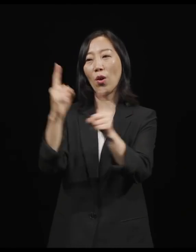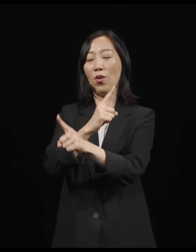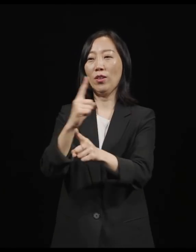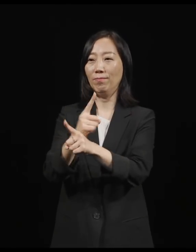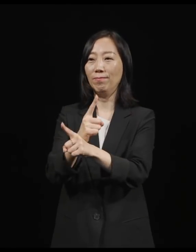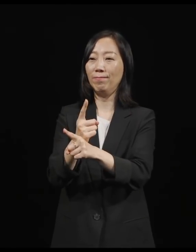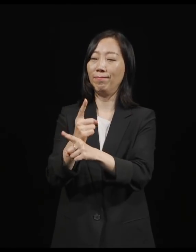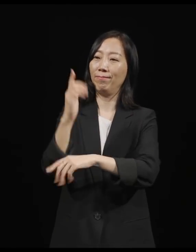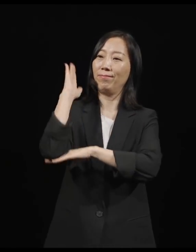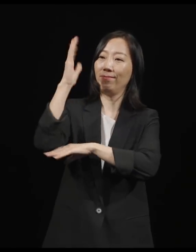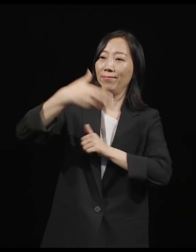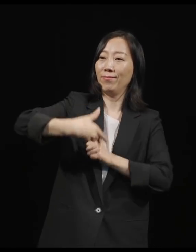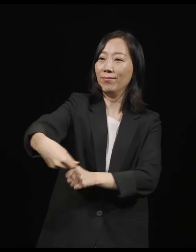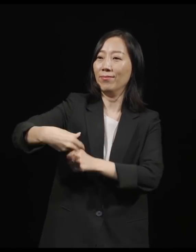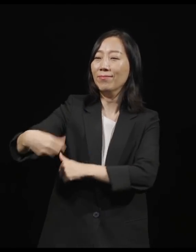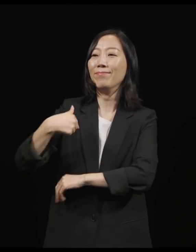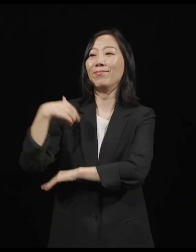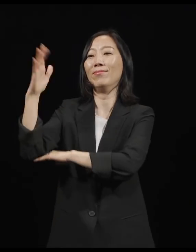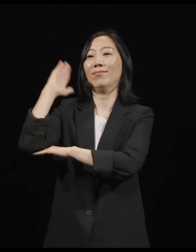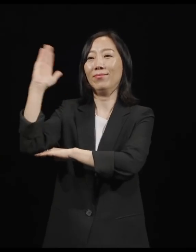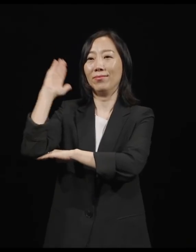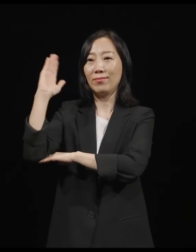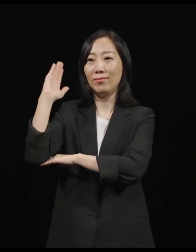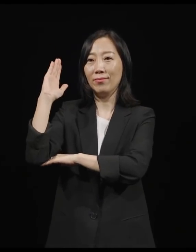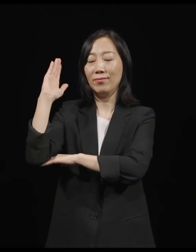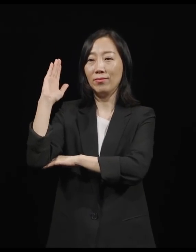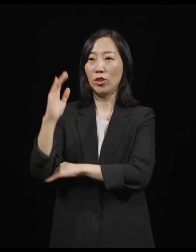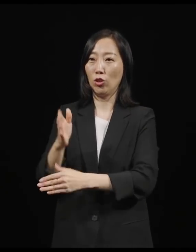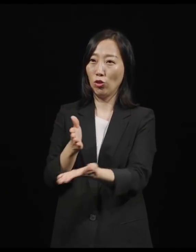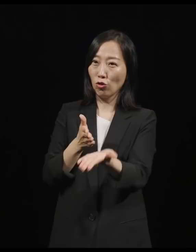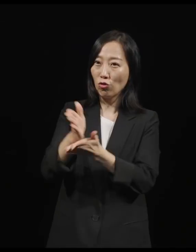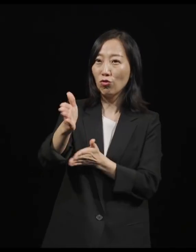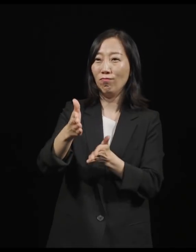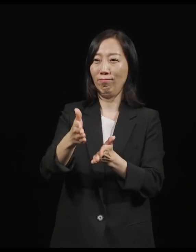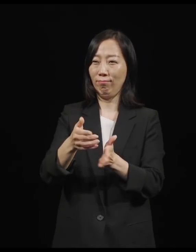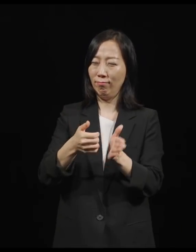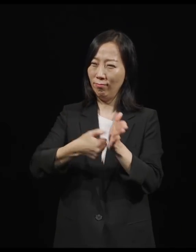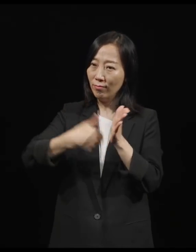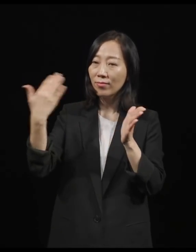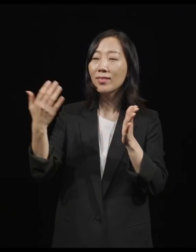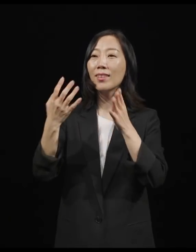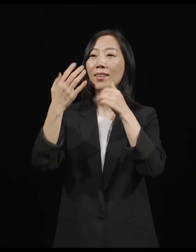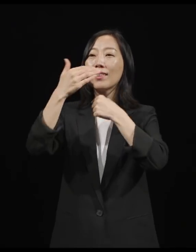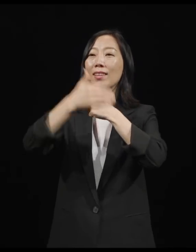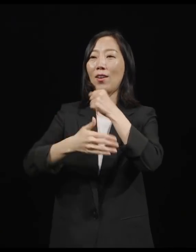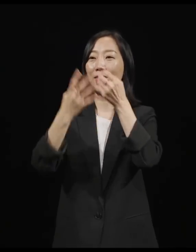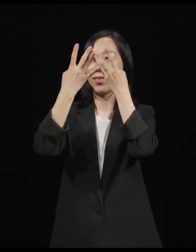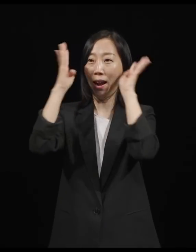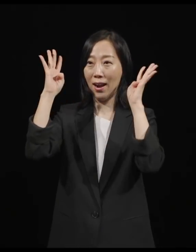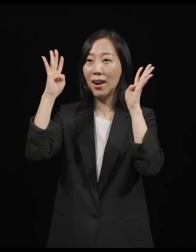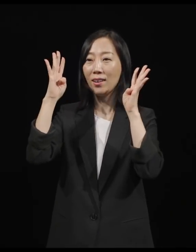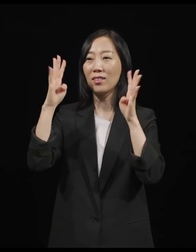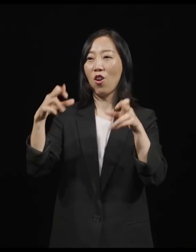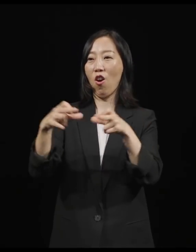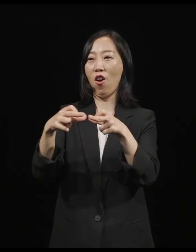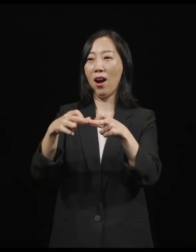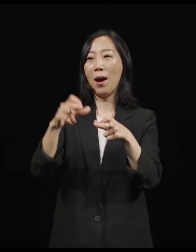강사로 강연을 하고 전문성을 갖추고자 대구대에서 장애학 박사과정을 공부하고